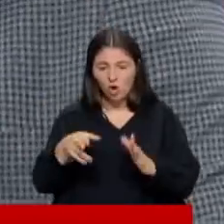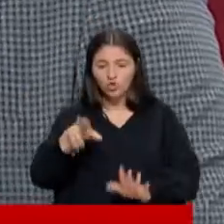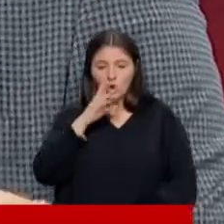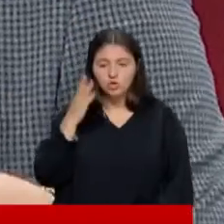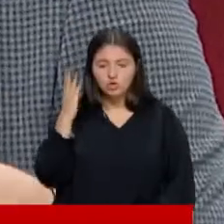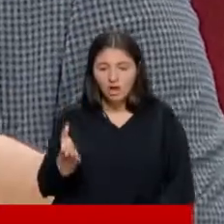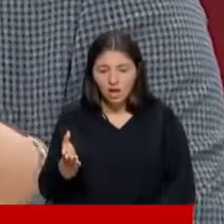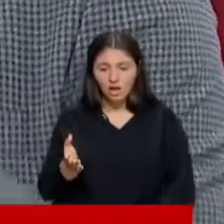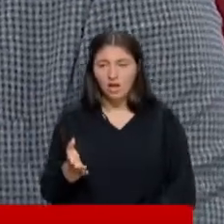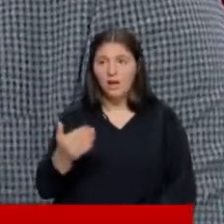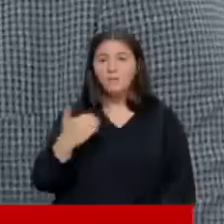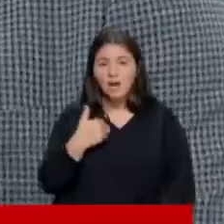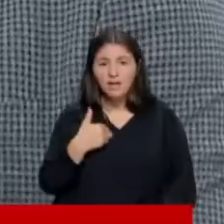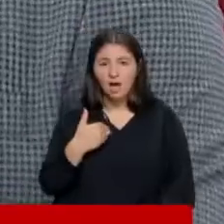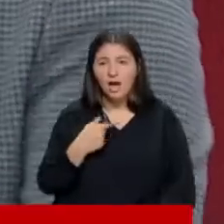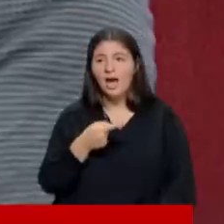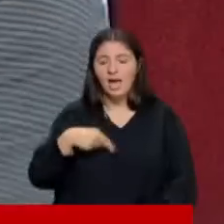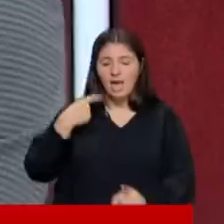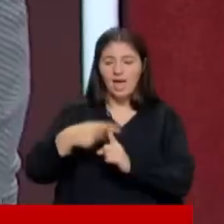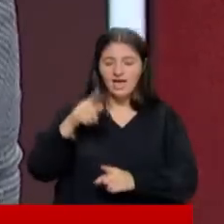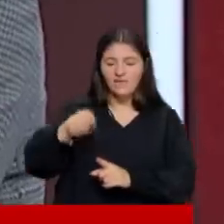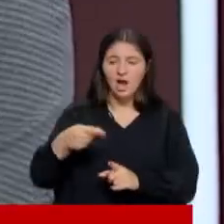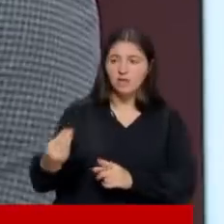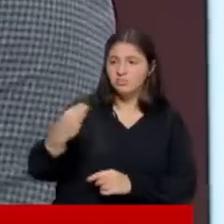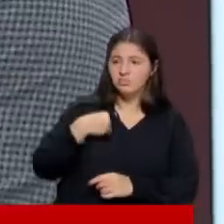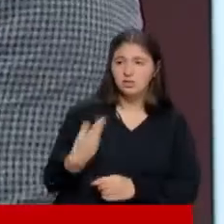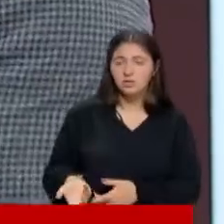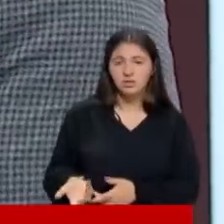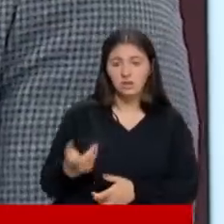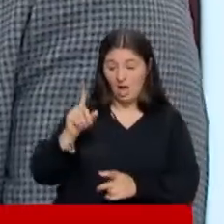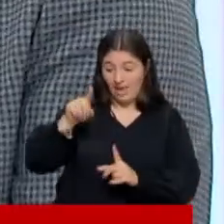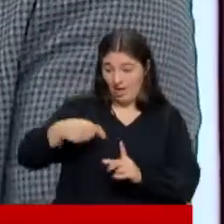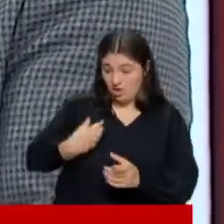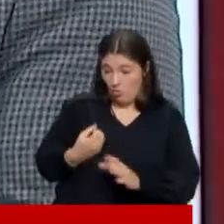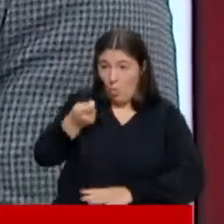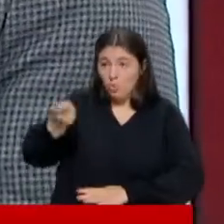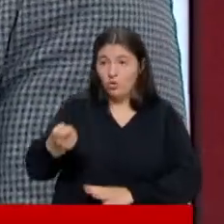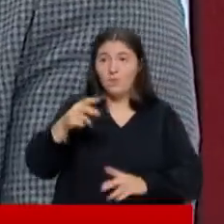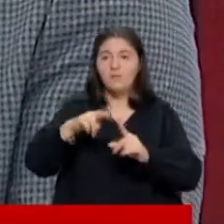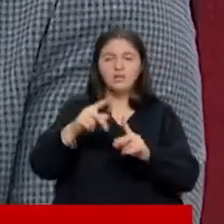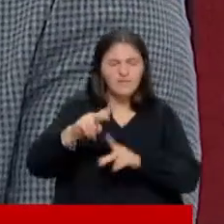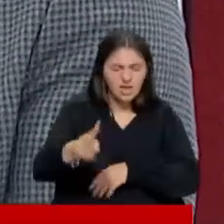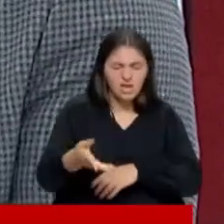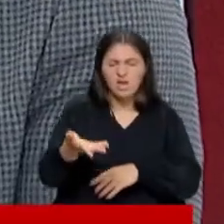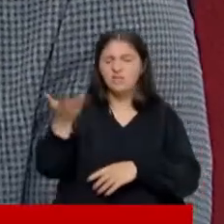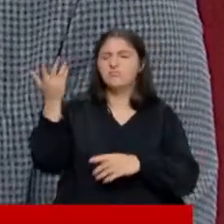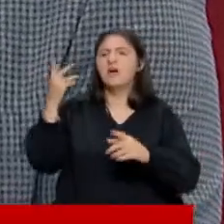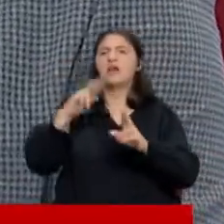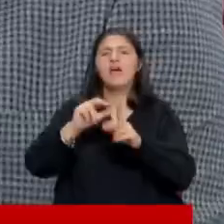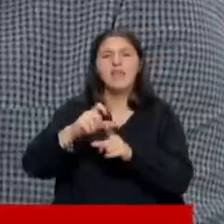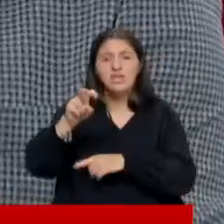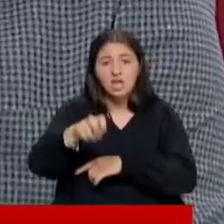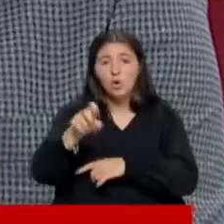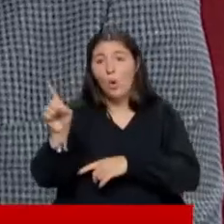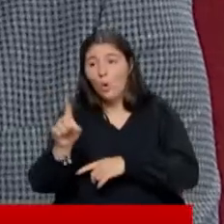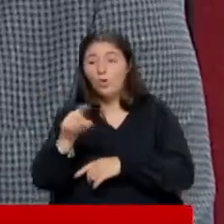sonucunda bana ekstradan vergiler yüklendi vatandaş olarak motorlu taşıtlar vergisi yüklendi KDV